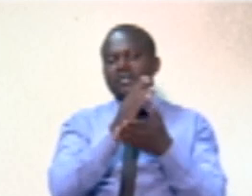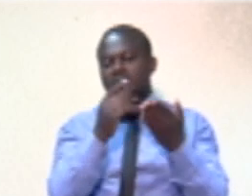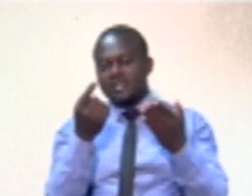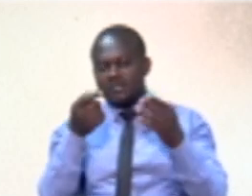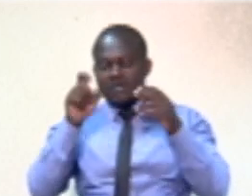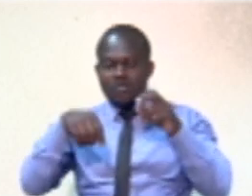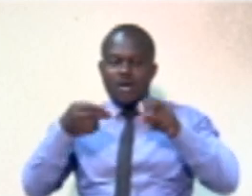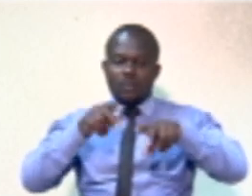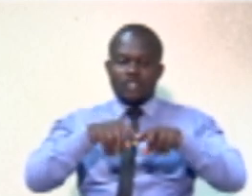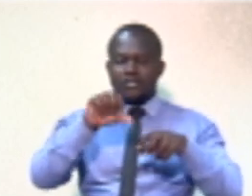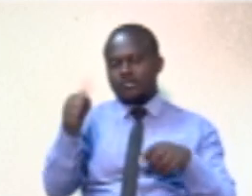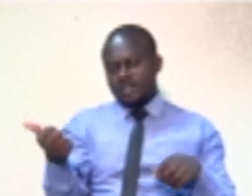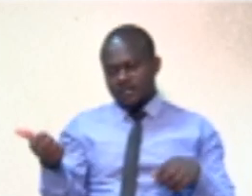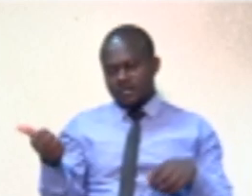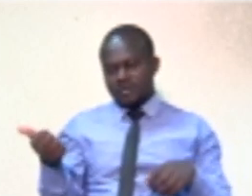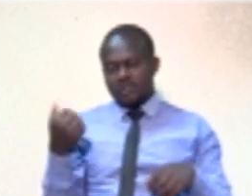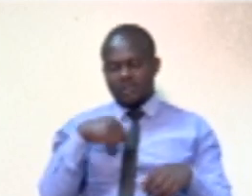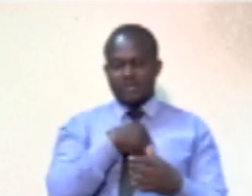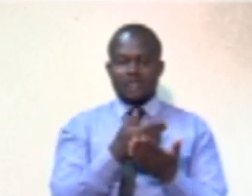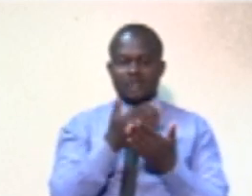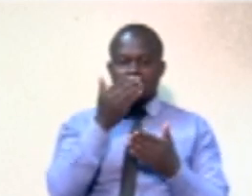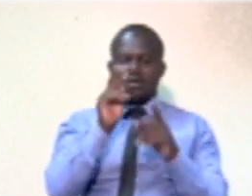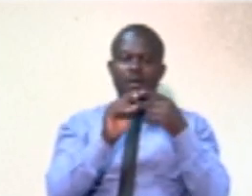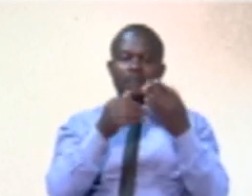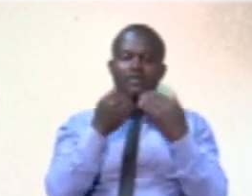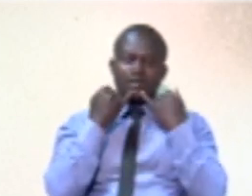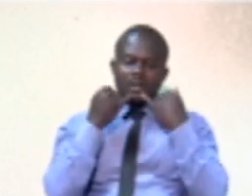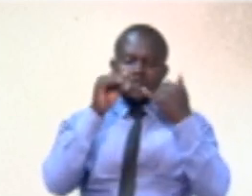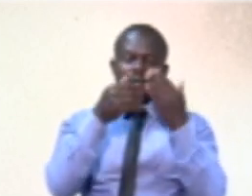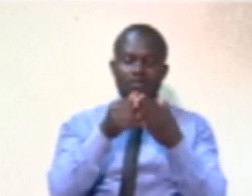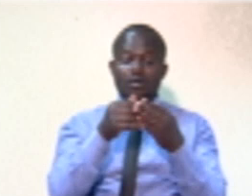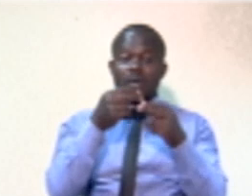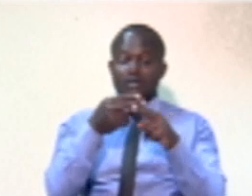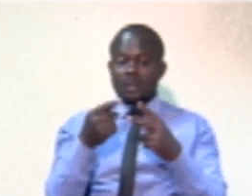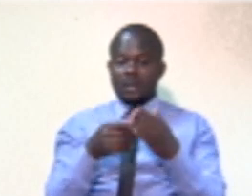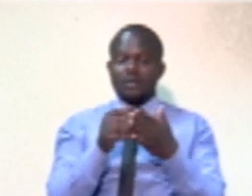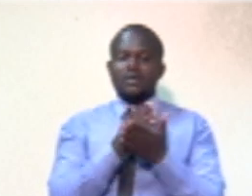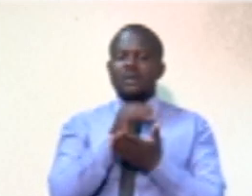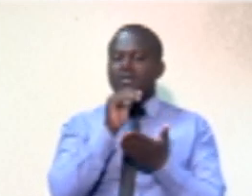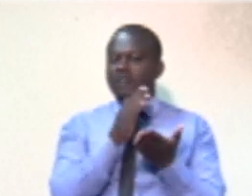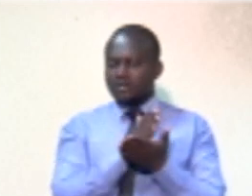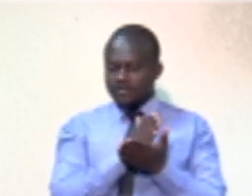kigomba gushingira ku kindi. Turagira ngo rero tubwire abantu yuko kwitiranya ibintu mu by'ukuri atari byo.